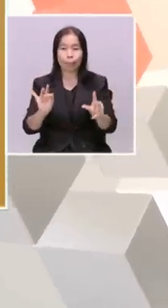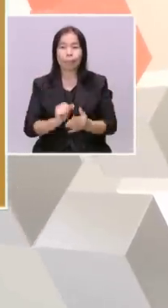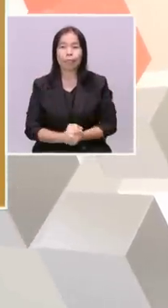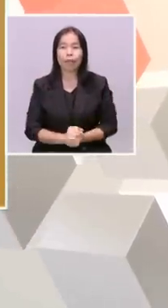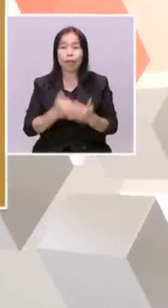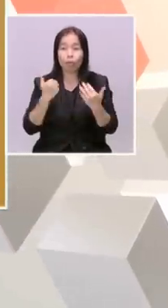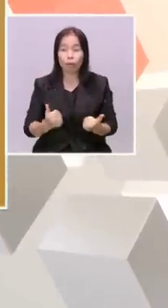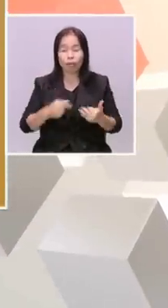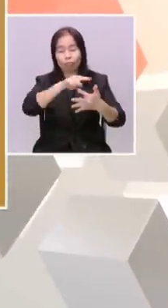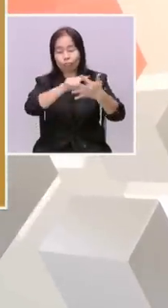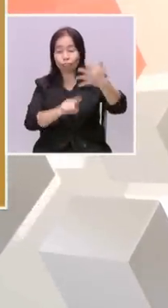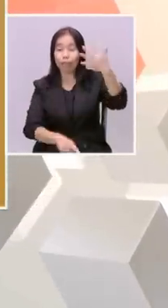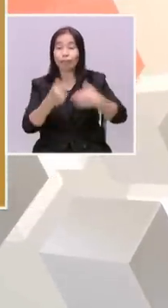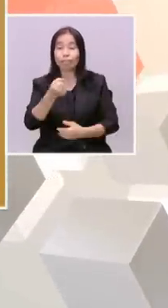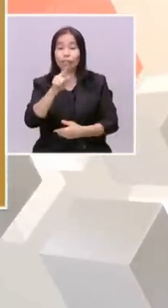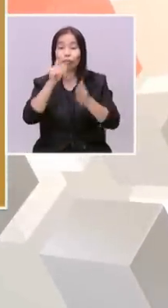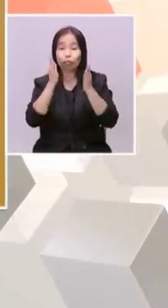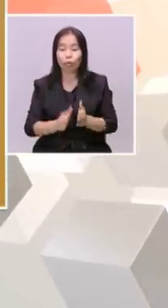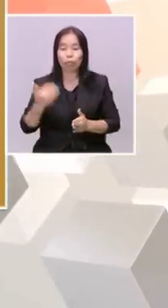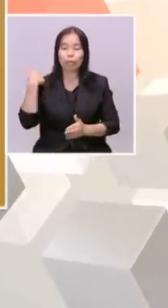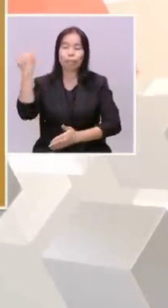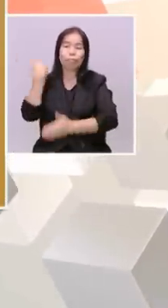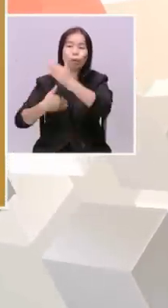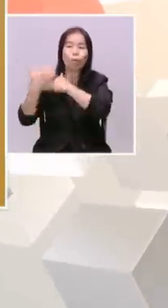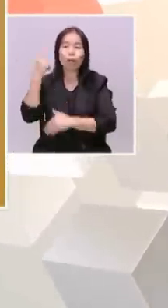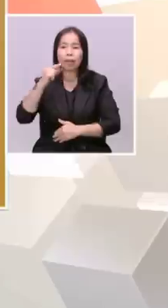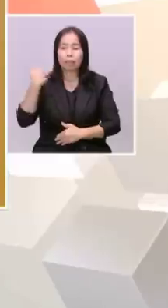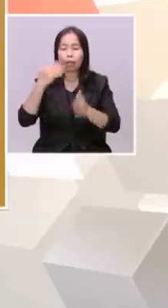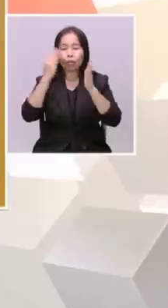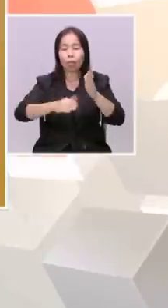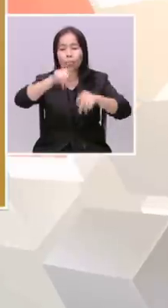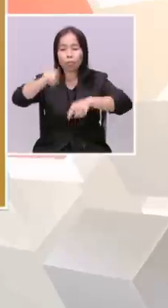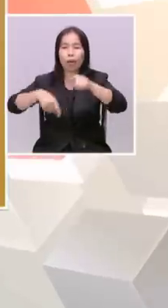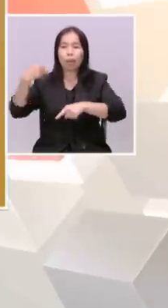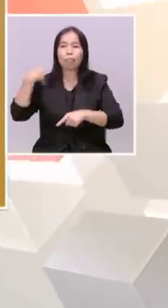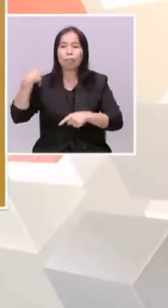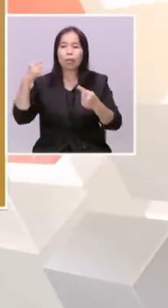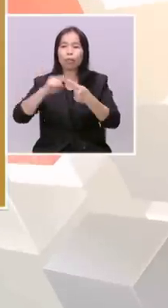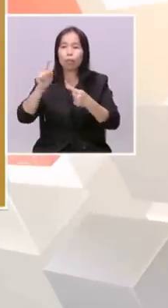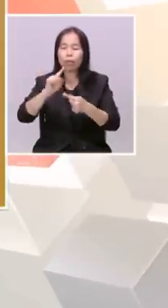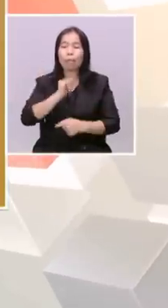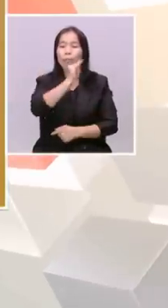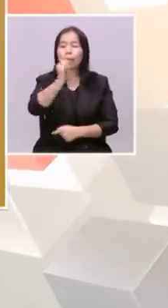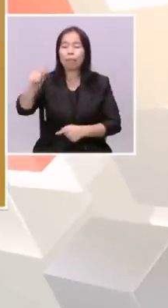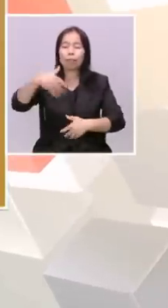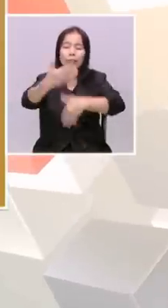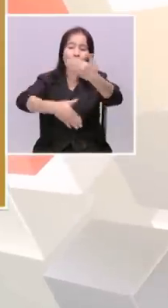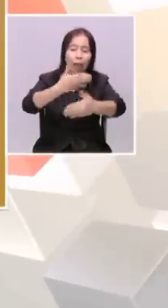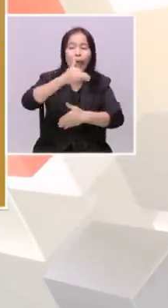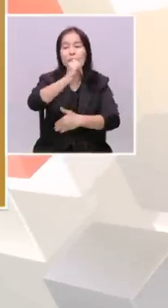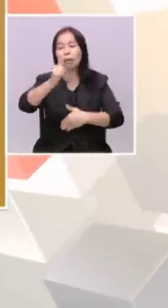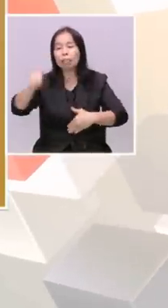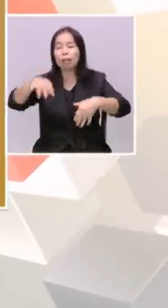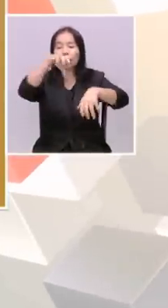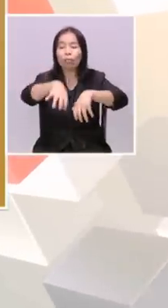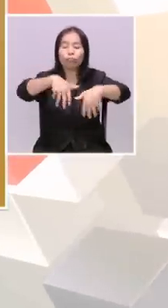นะคะวันนี้แต่ละท่านก็จะพบว่ามีประวัติอาจออกบางท่านเนี่ยอาจจะมีประวัติการเดินทางไปในพื้นที่เสี่ยงนะคะแต่ว่าบางท่านก็จะ